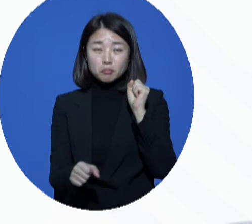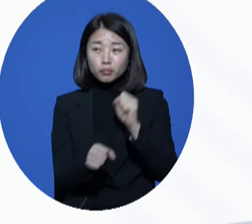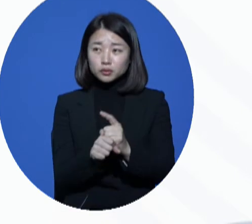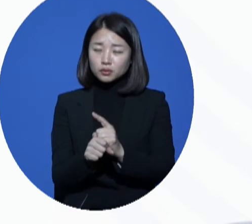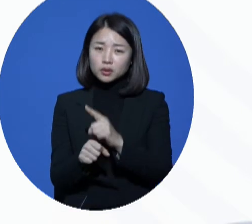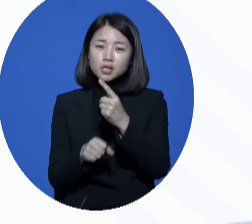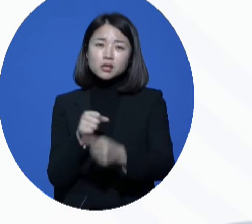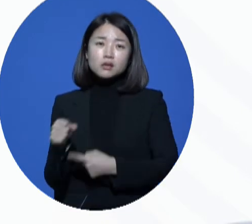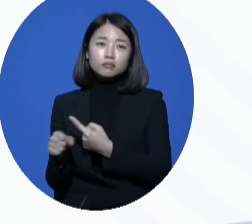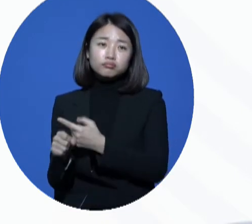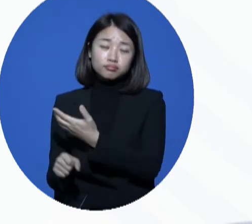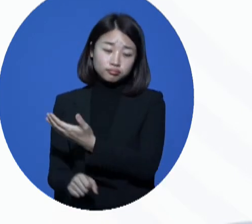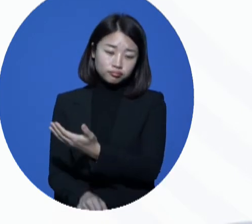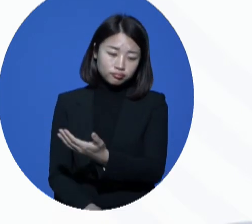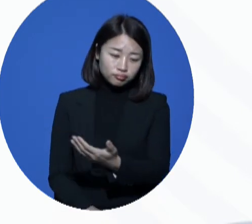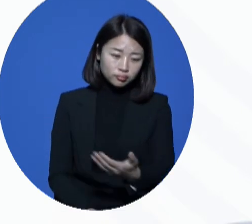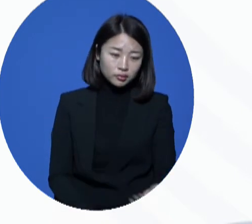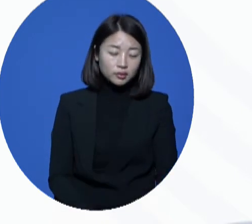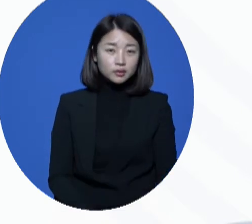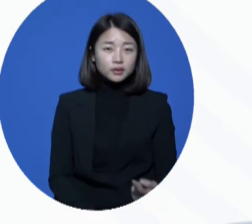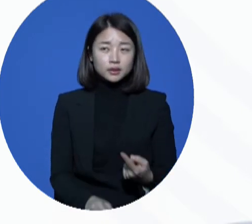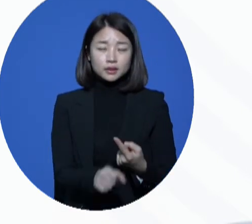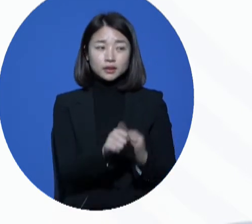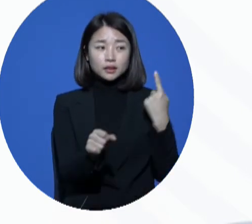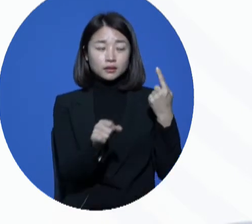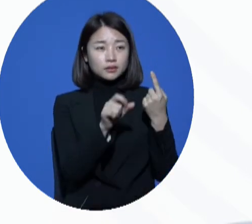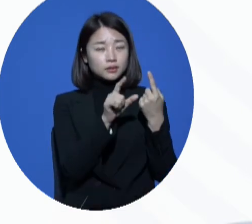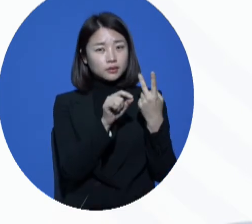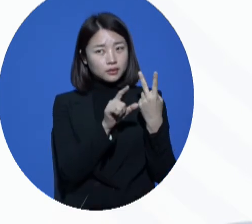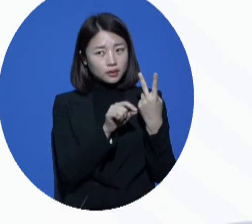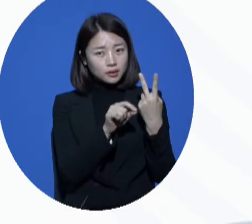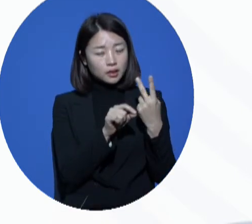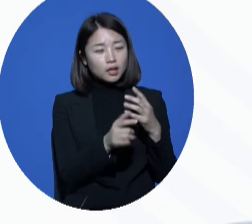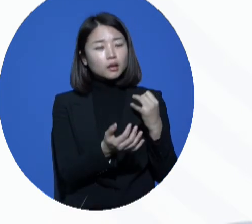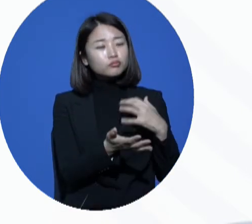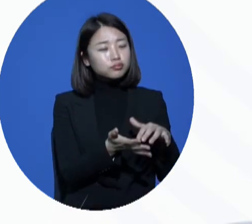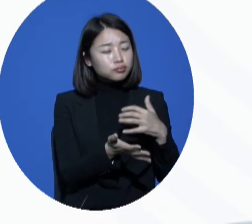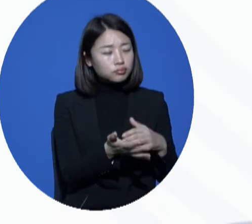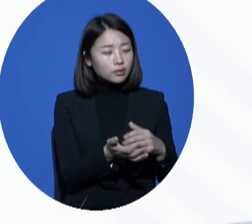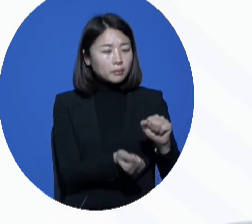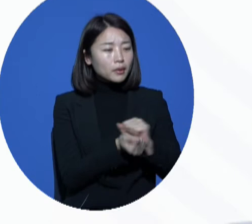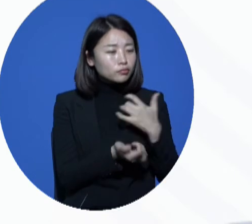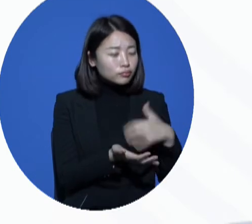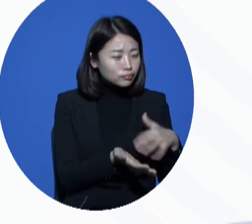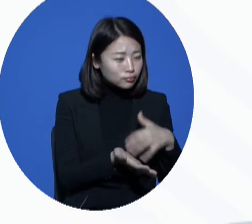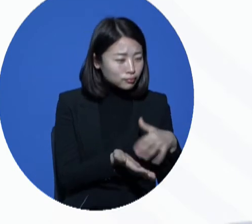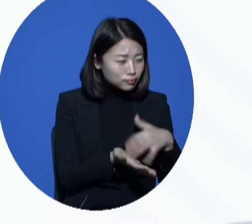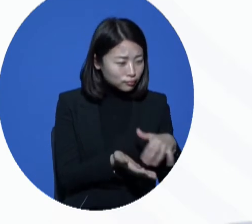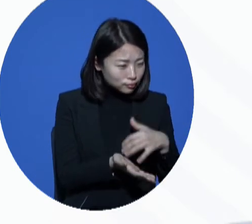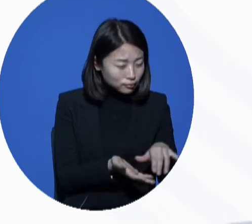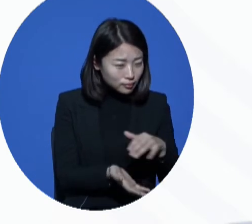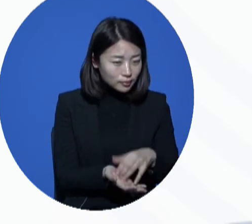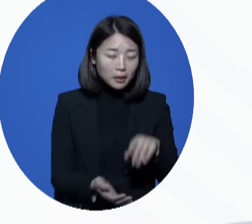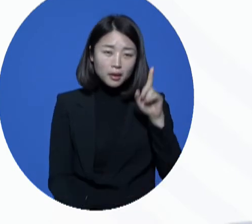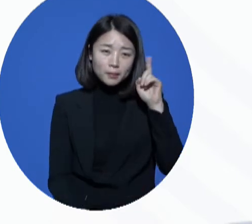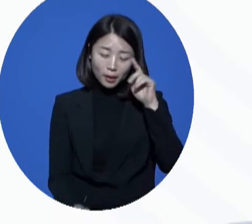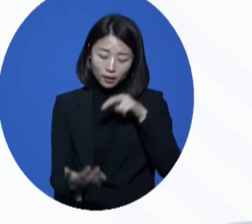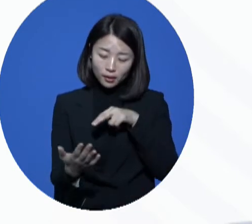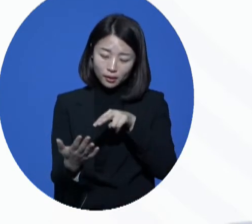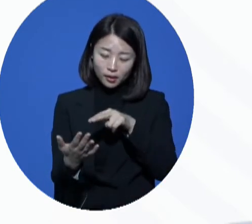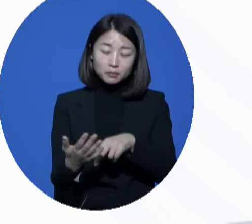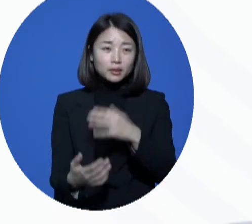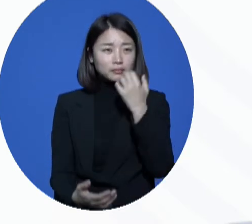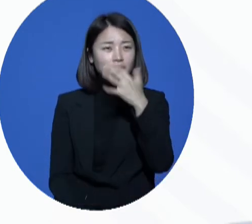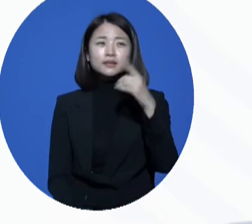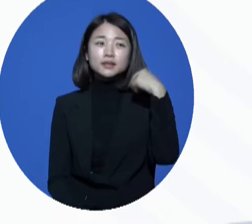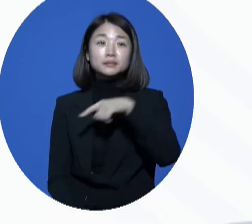넘어가면서 사실 초창기에는 오늘 몇 명이나 확진이 됐다 이렇게 했는데 이게 거의 이제 여러분들도 일상에 그냥 익숙해진 것